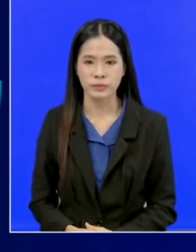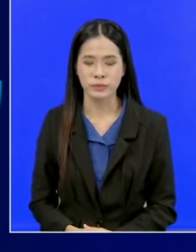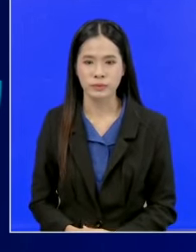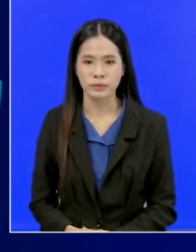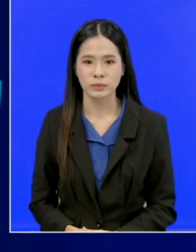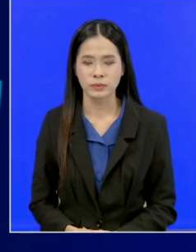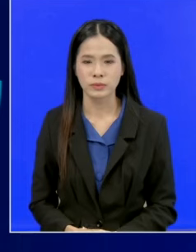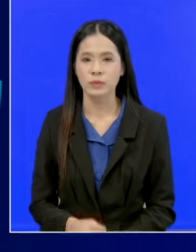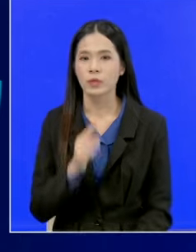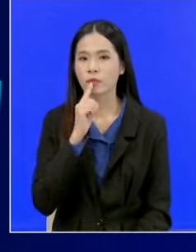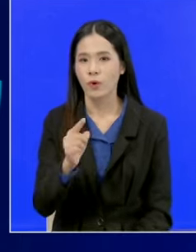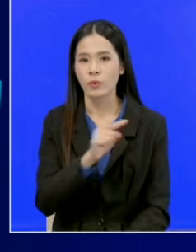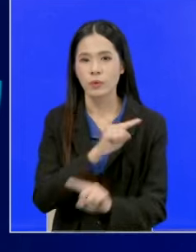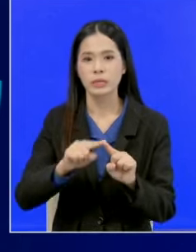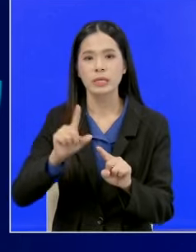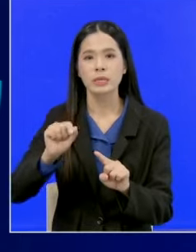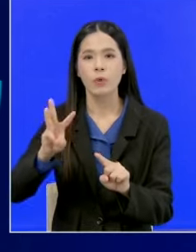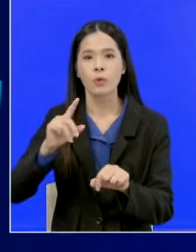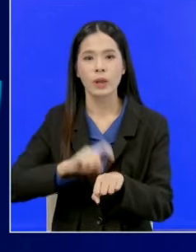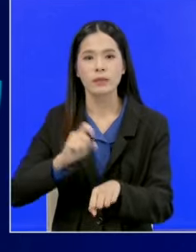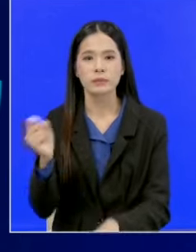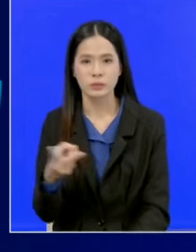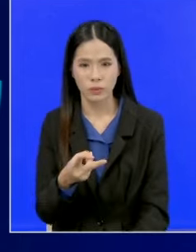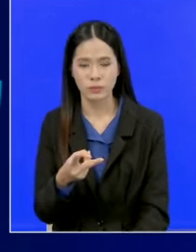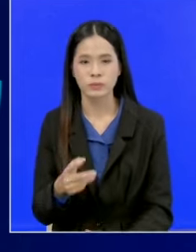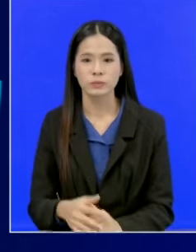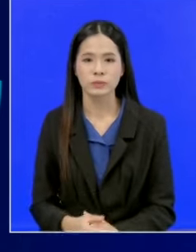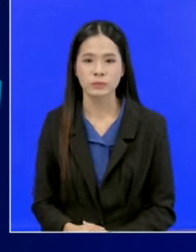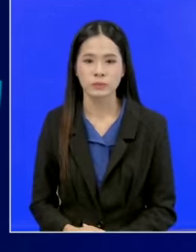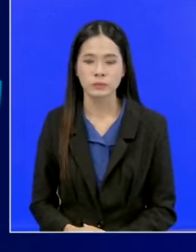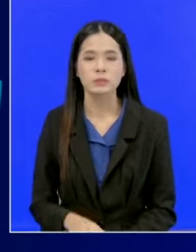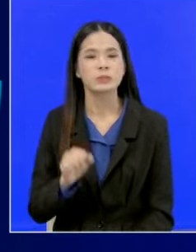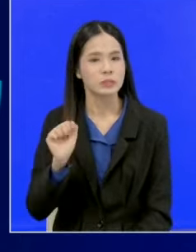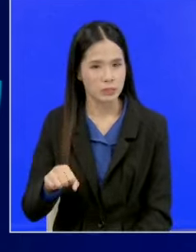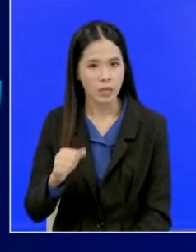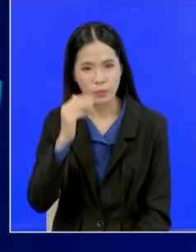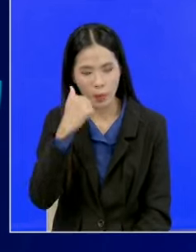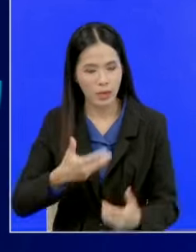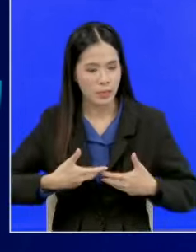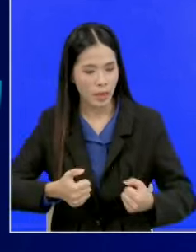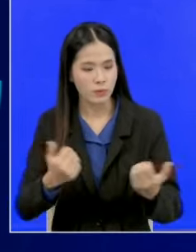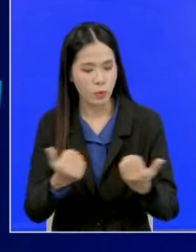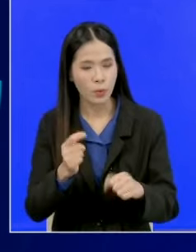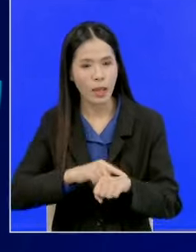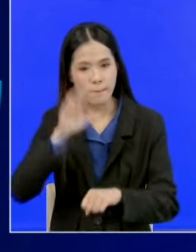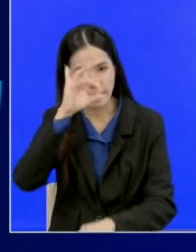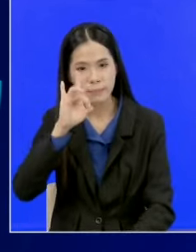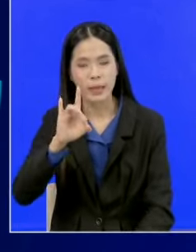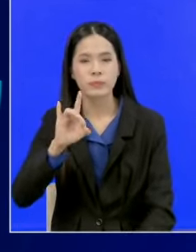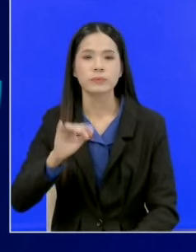มาแจ้งวันที่6ตอนตีสองค่ะใช่เพราะว่าหนูไปรับลูกมัน2ทุ่มกว่